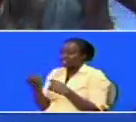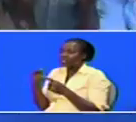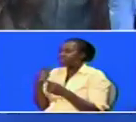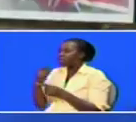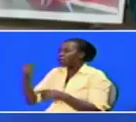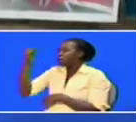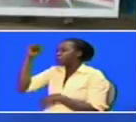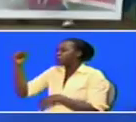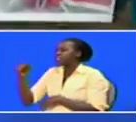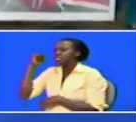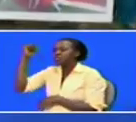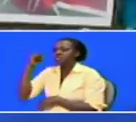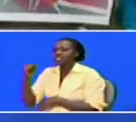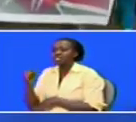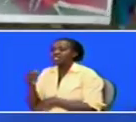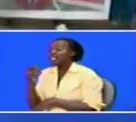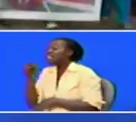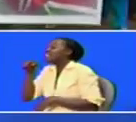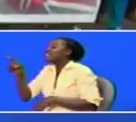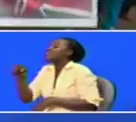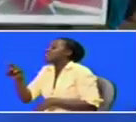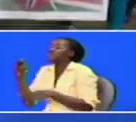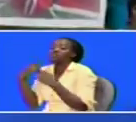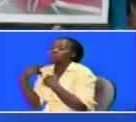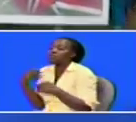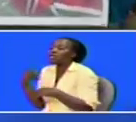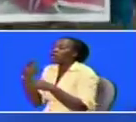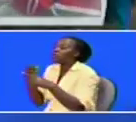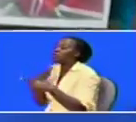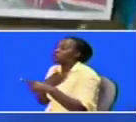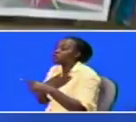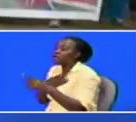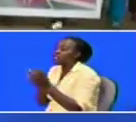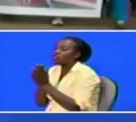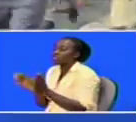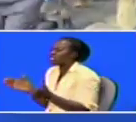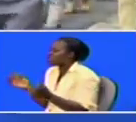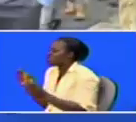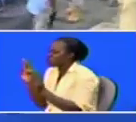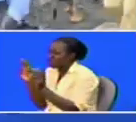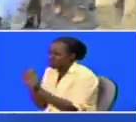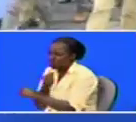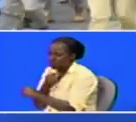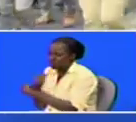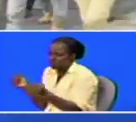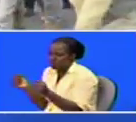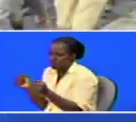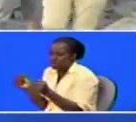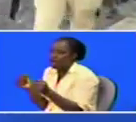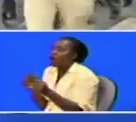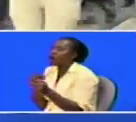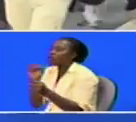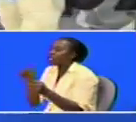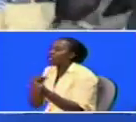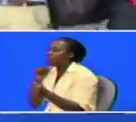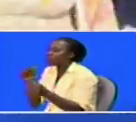wakisema wenyewe wametaka kuangalia hivyo, na unajua sisi kama madaktari ama muungano wa madaktari hatuwezi kucontrol ambaye anataka